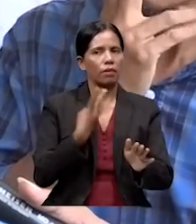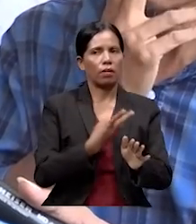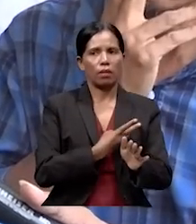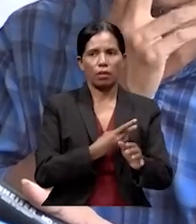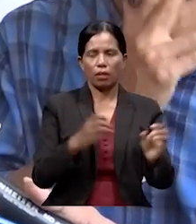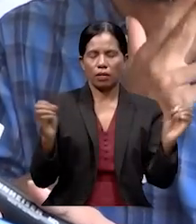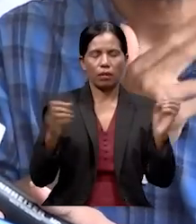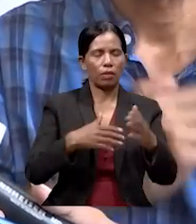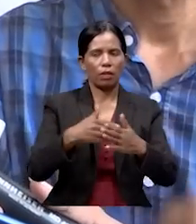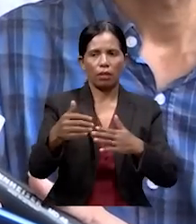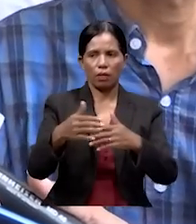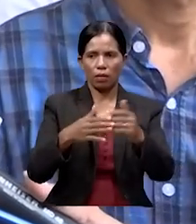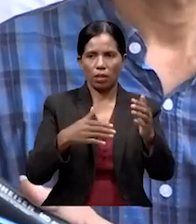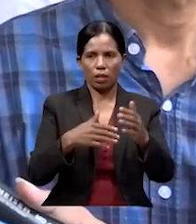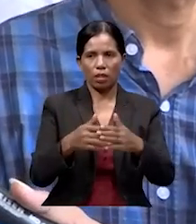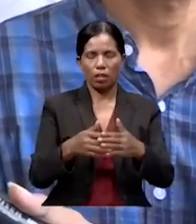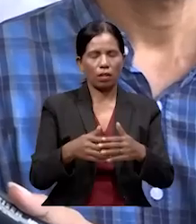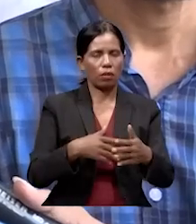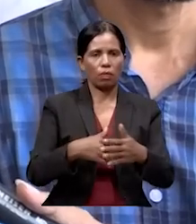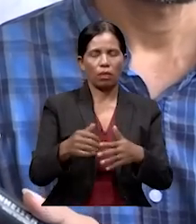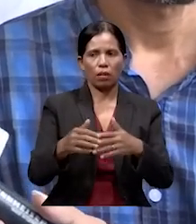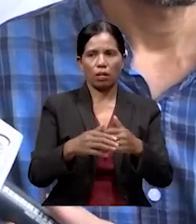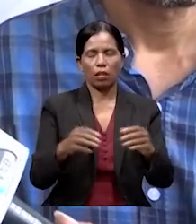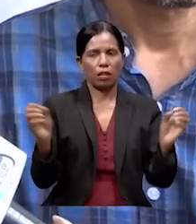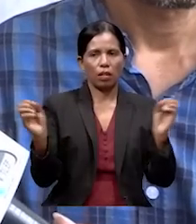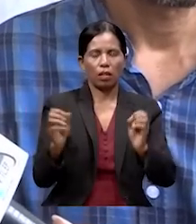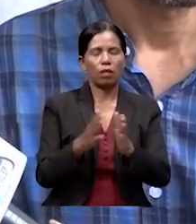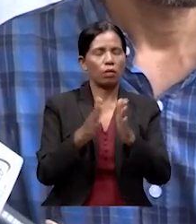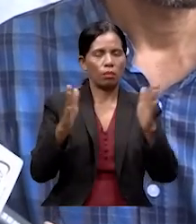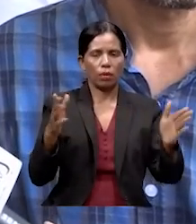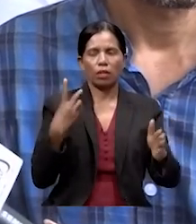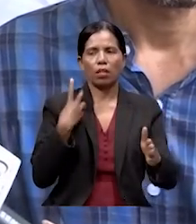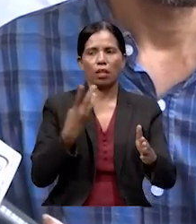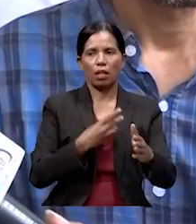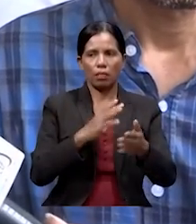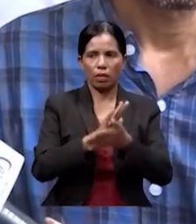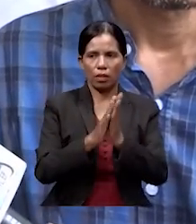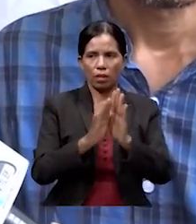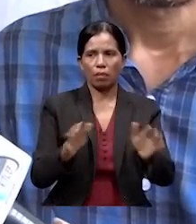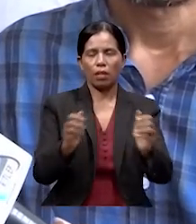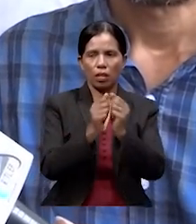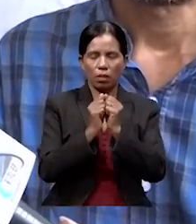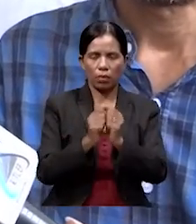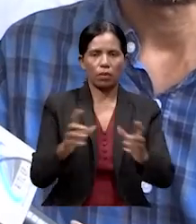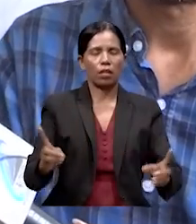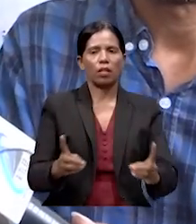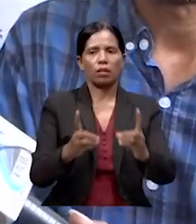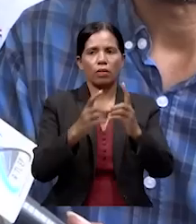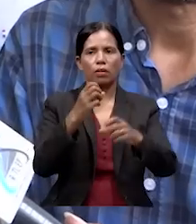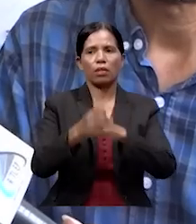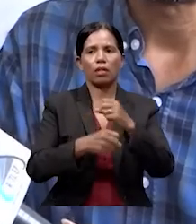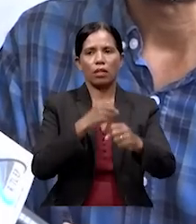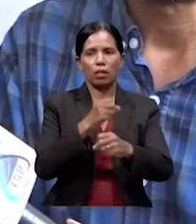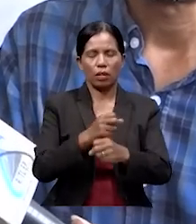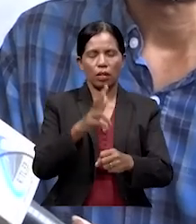to qualquer situação la lora na tubot halanusa, ami unidos, ami hamutuk enfrenta. Durante tinantolo,